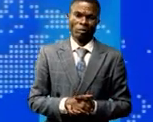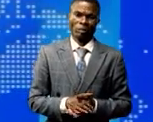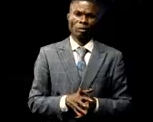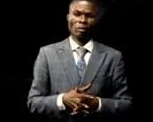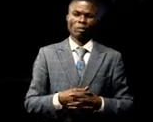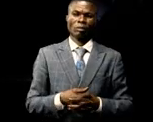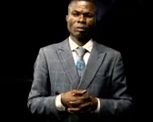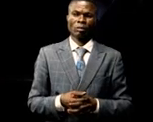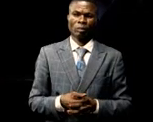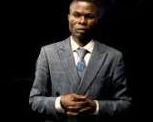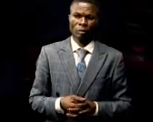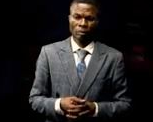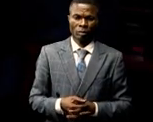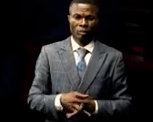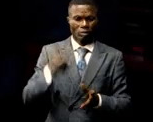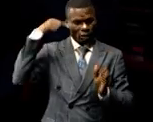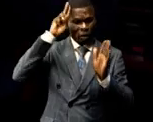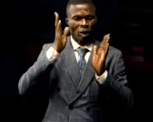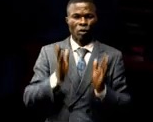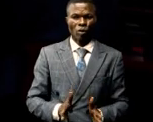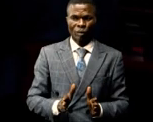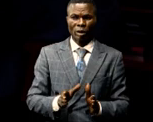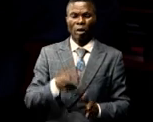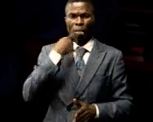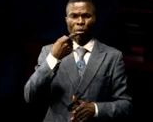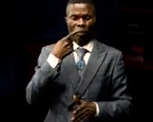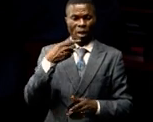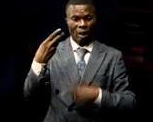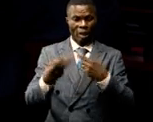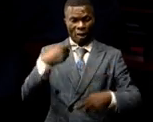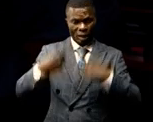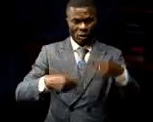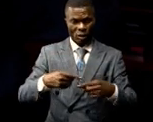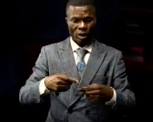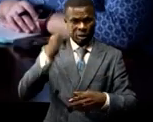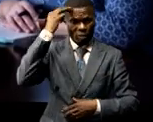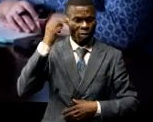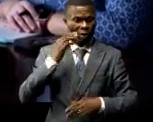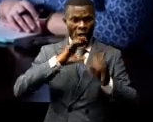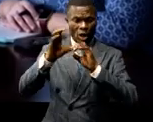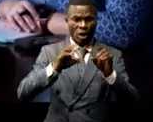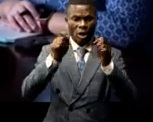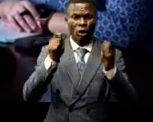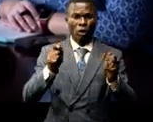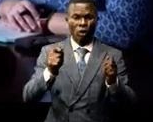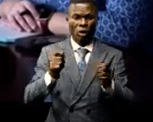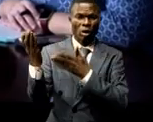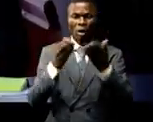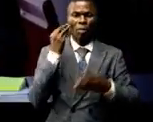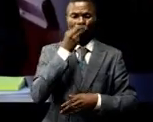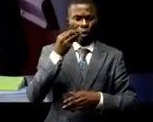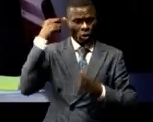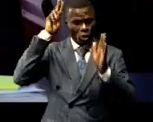La transparence dans un gouvernement, sujet au cœur de cette discussion entre le ministre de la Communication et Médias, porte-parole du